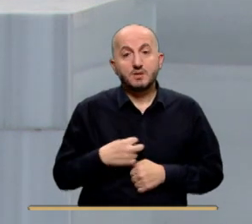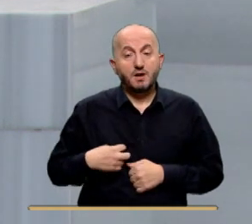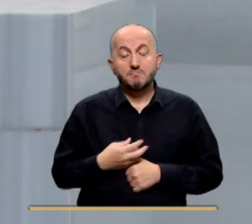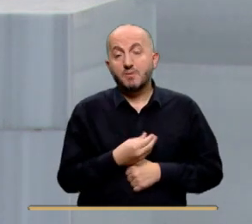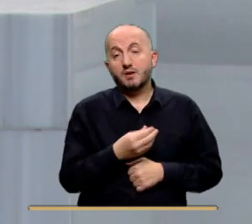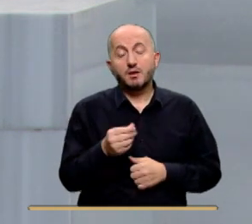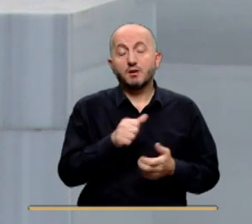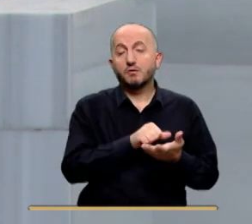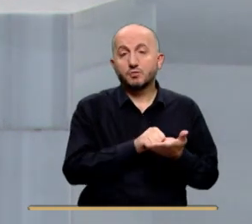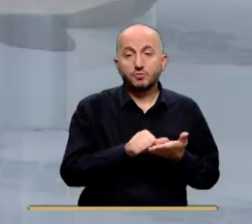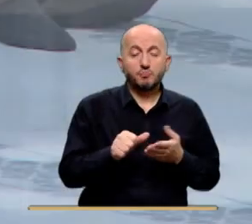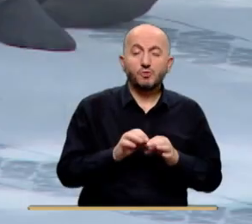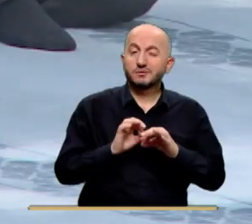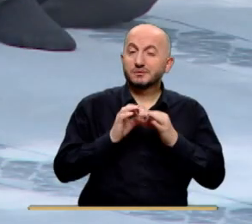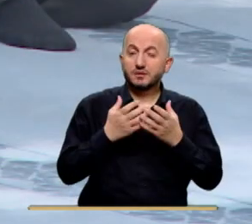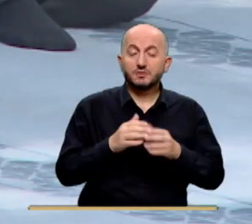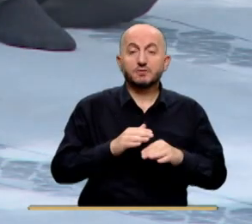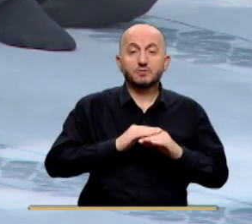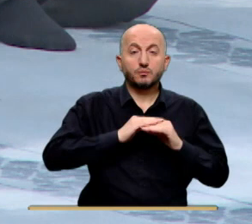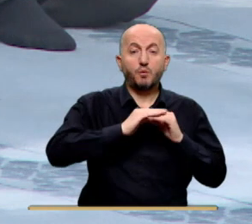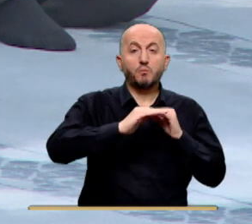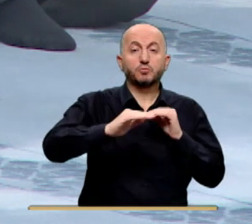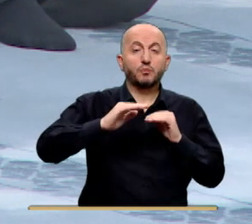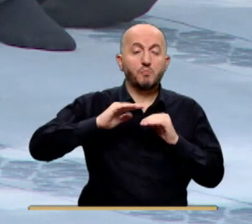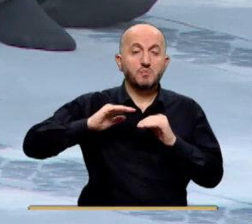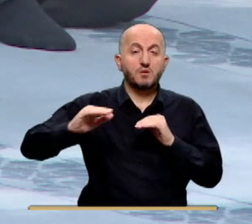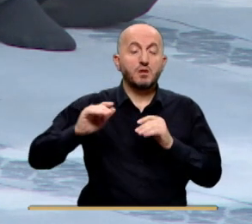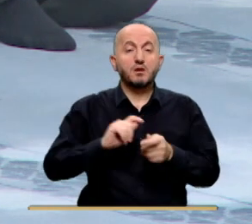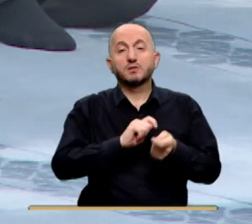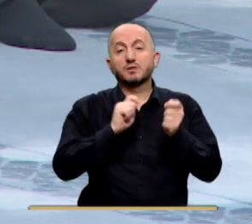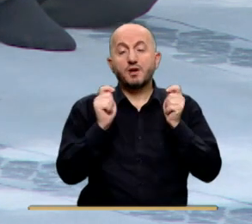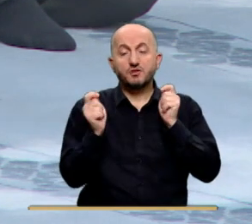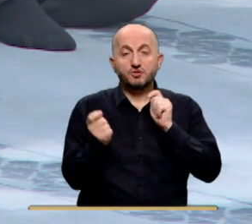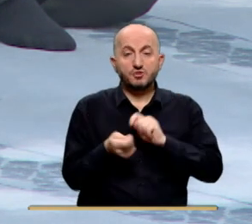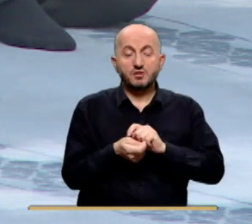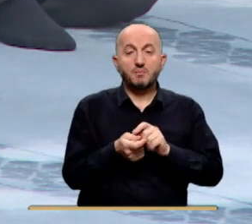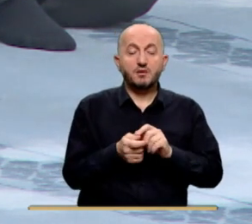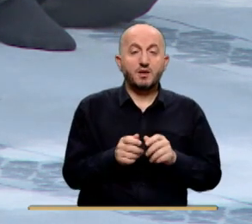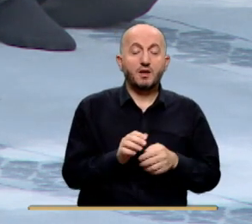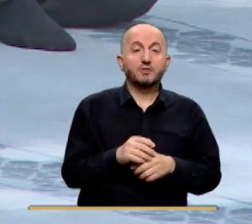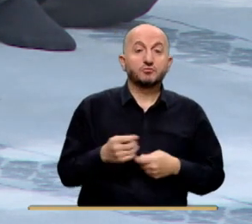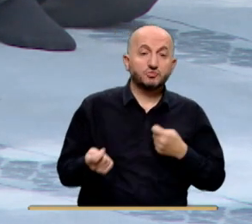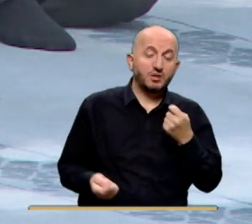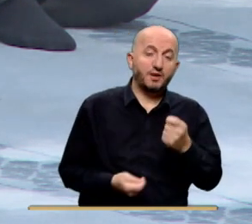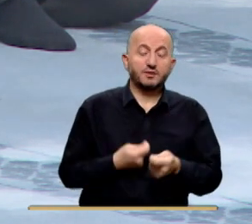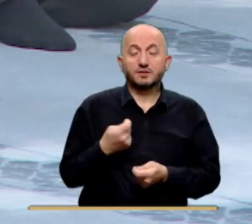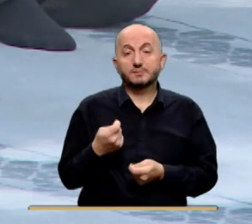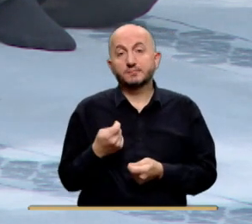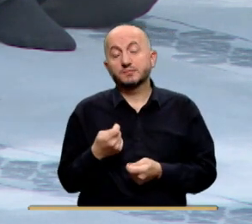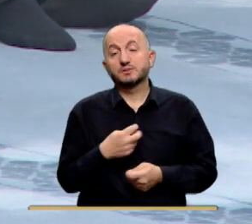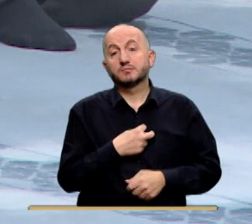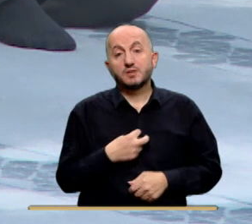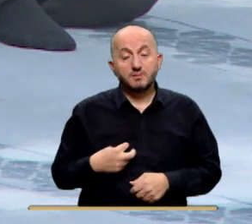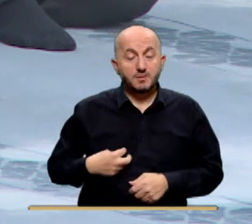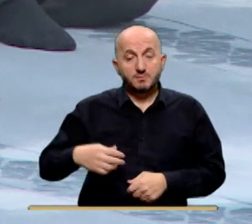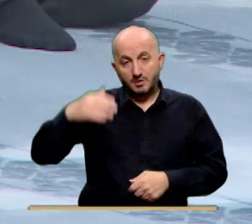peygamberlerin tümü nasıl ki toplumlarını değiştirmeye, dönüştürmeye gayret etmiş,